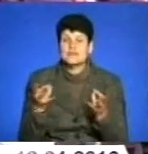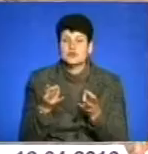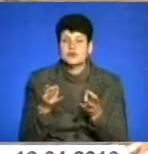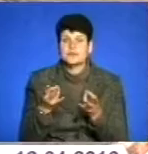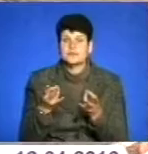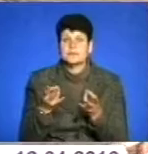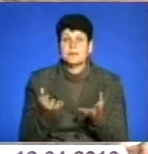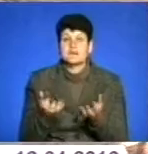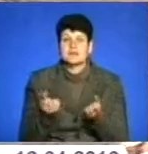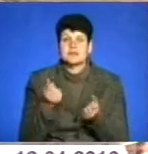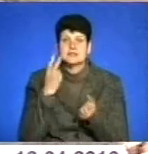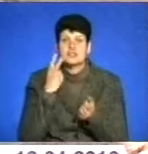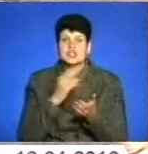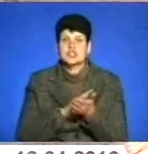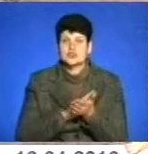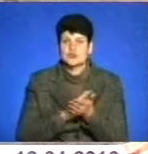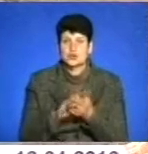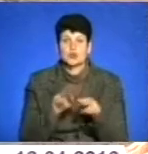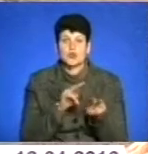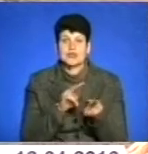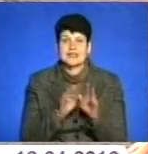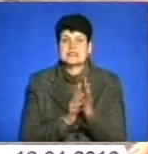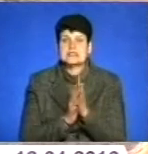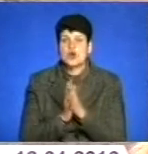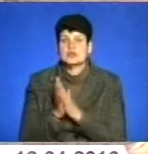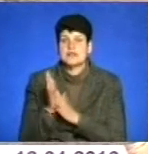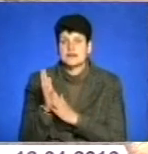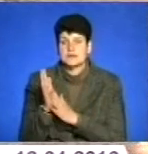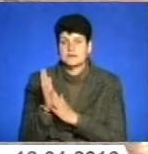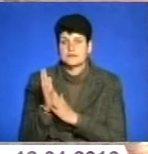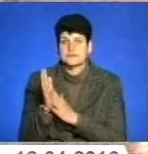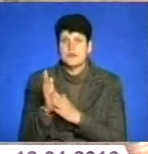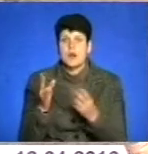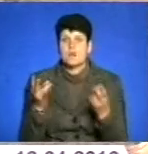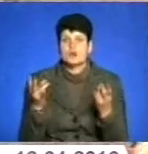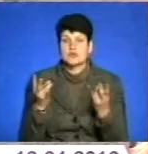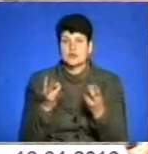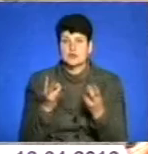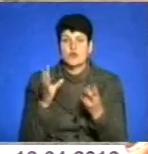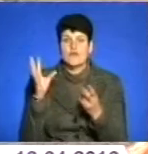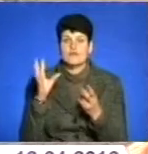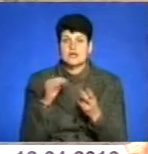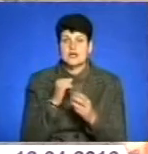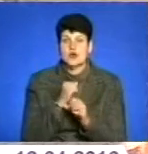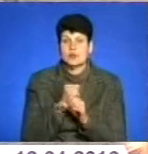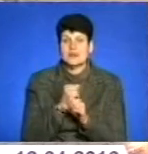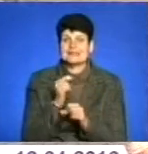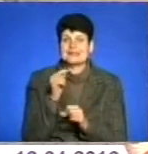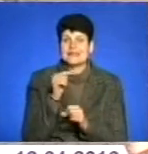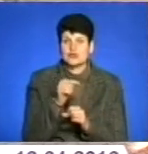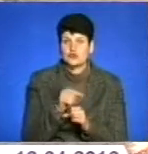підтримувати завжди чистоту, доглядати за рослинами. Потрібно все робити для того,